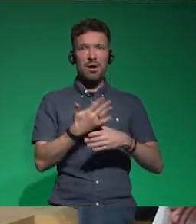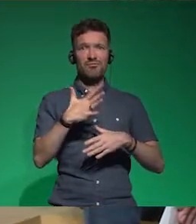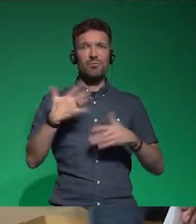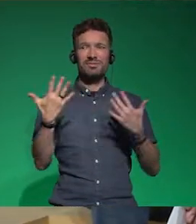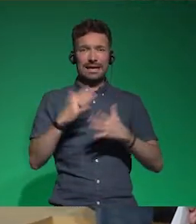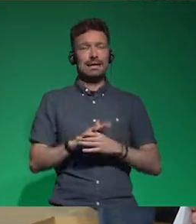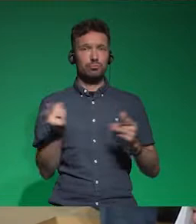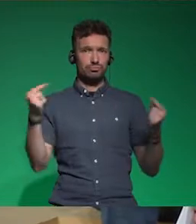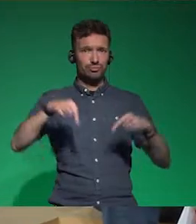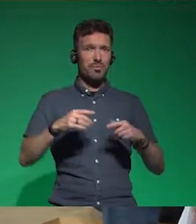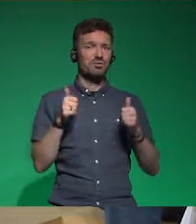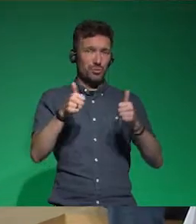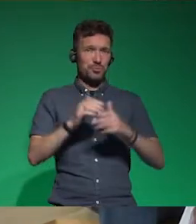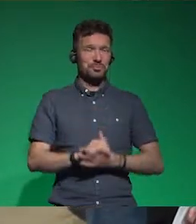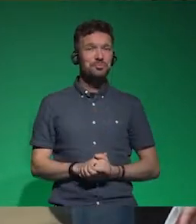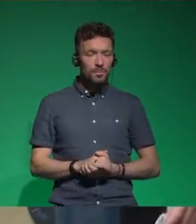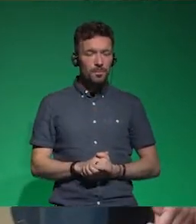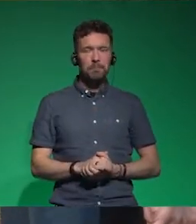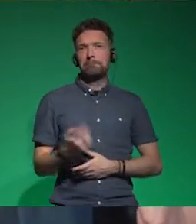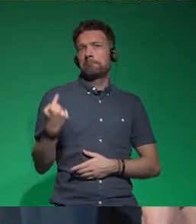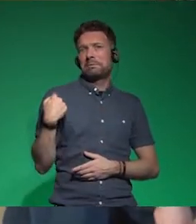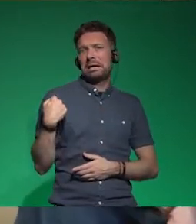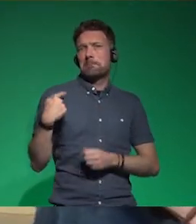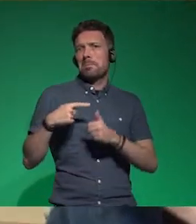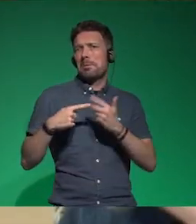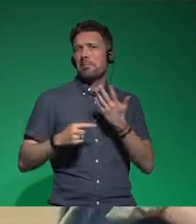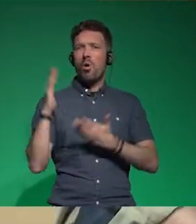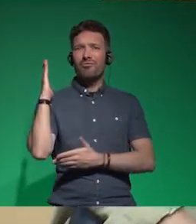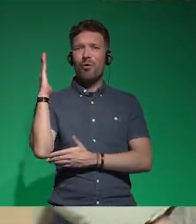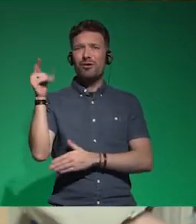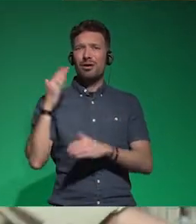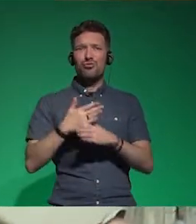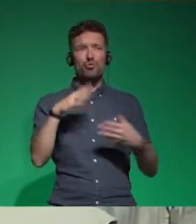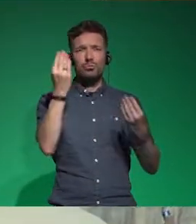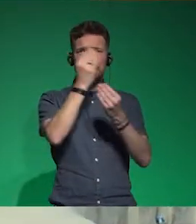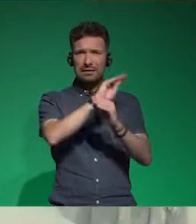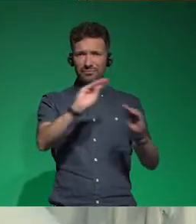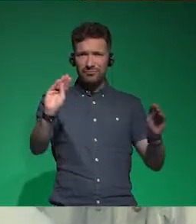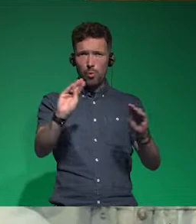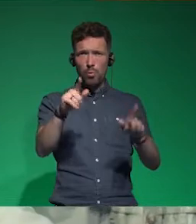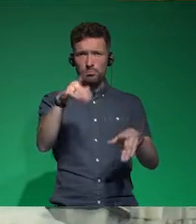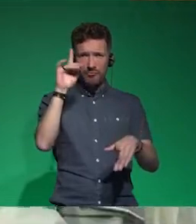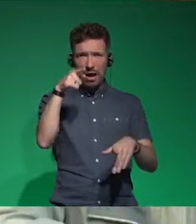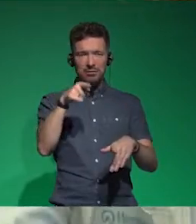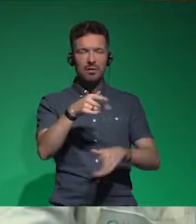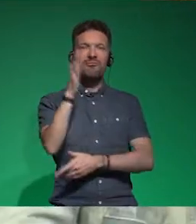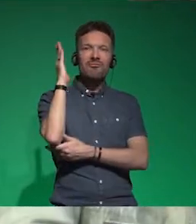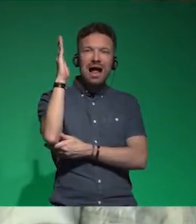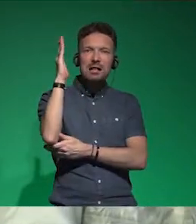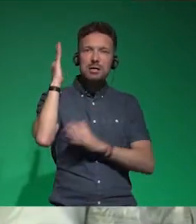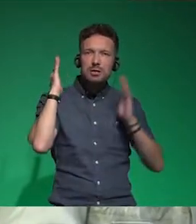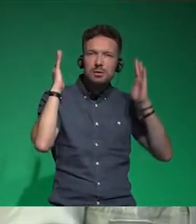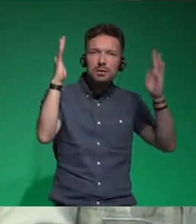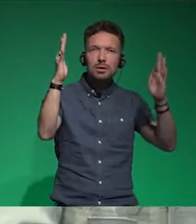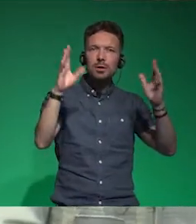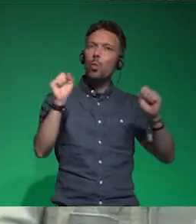zusammenzuwirken. Sie haben in den vorhergehenden Beiträgen erlebt, wie hoch die Bedeutung des Waldes in